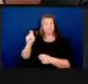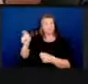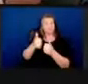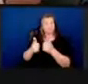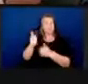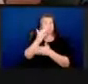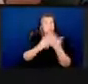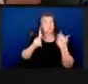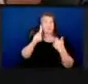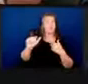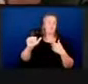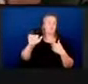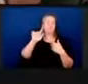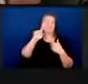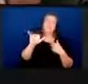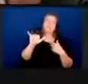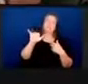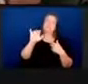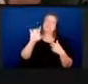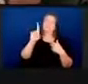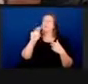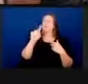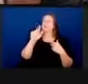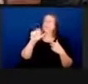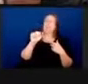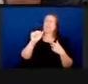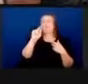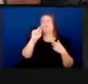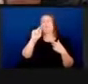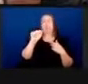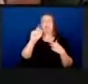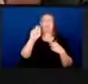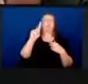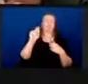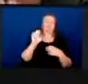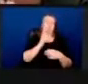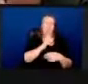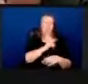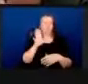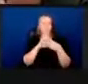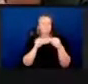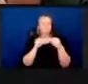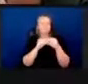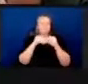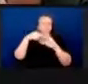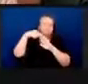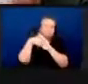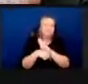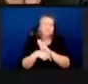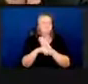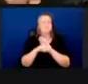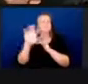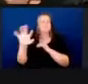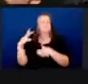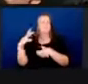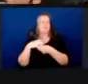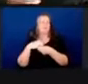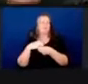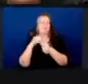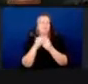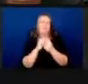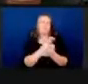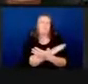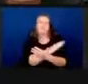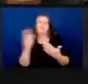Na kwa sasa pia ningependa kumpa nafasi Bwana Tony ambaye ni mwenzangu, anaweza kuendelea